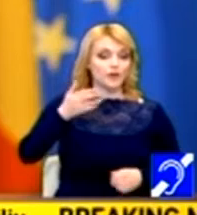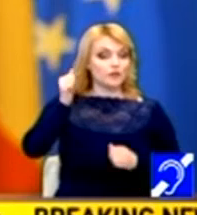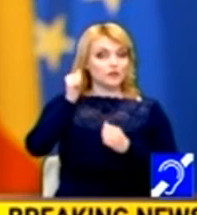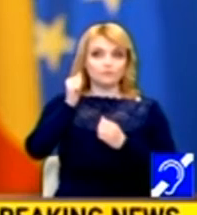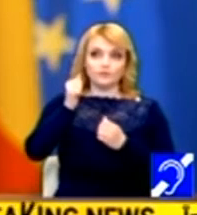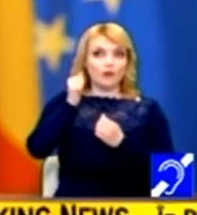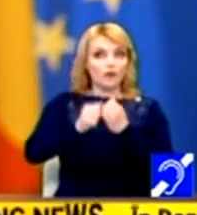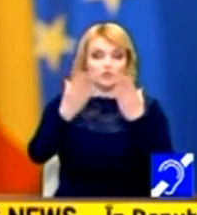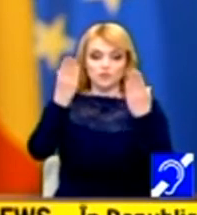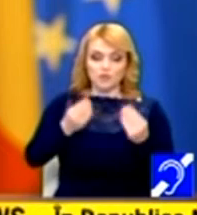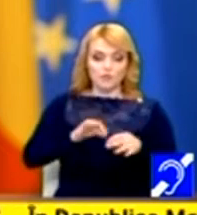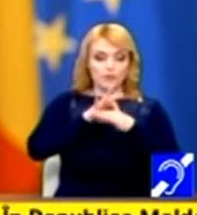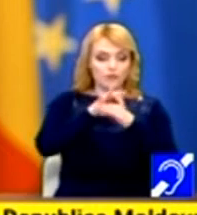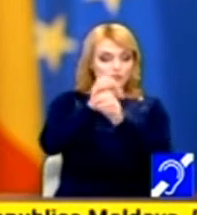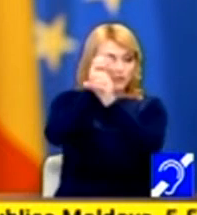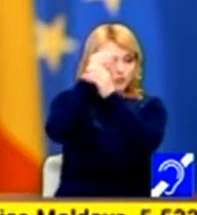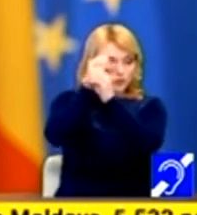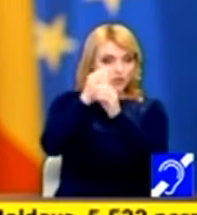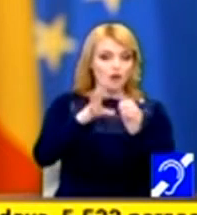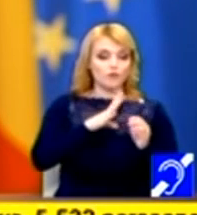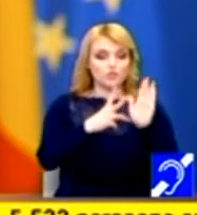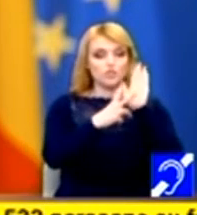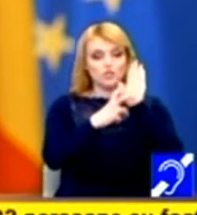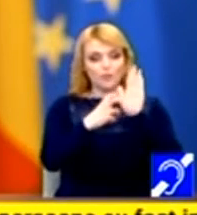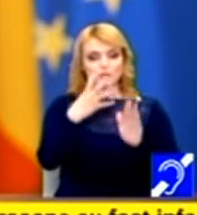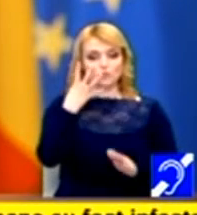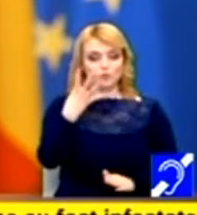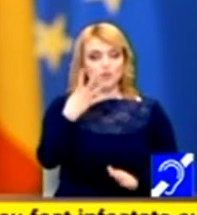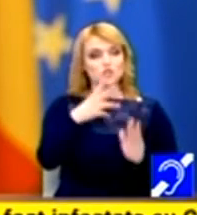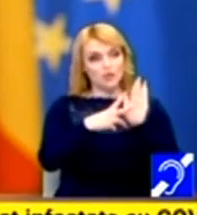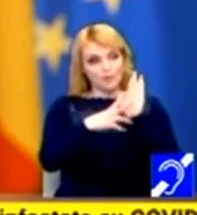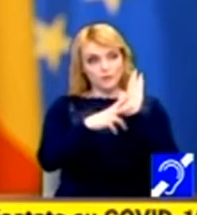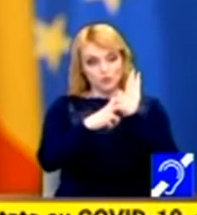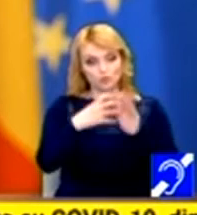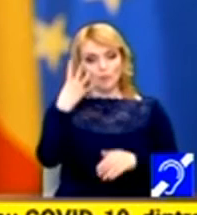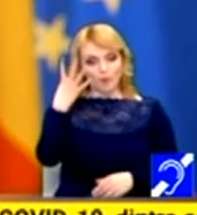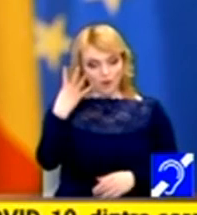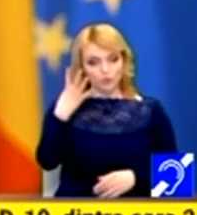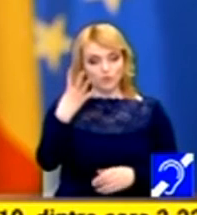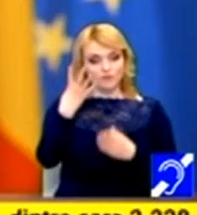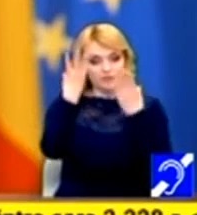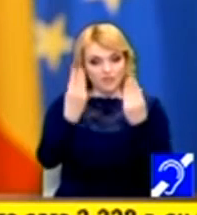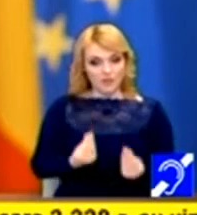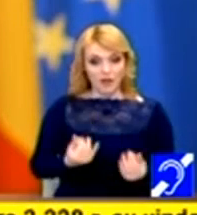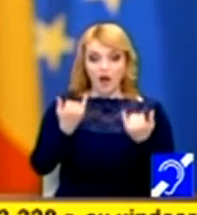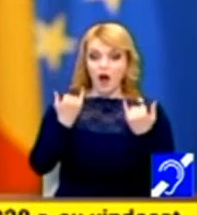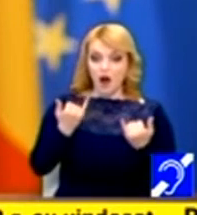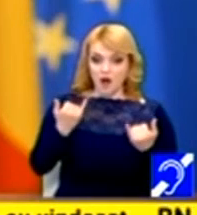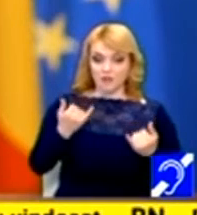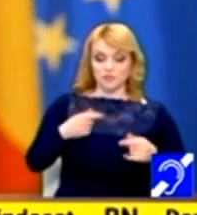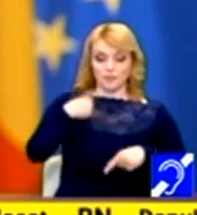zilnică de testare a fost de 704 teste pe zi. Astăzi, prin